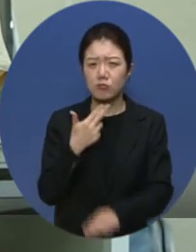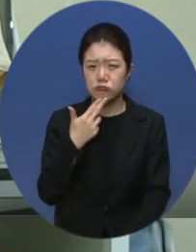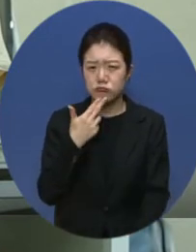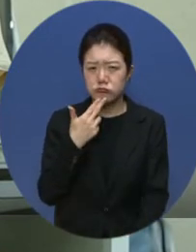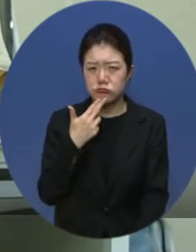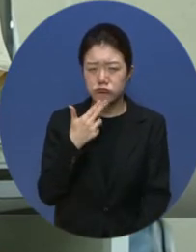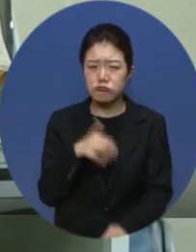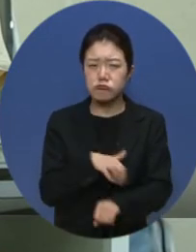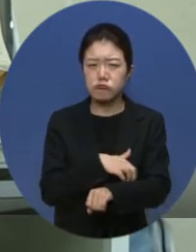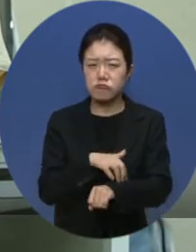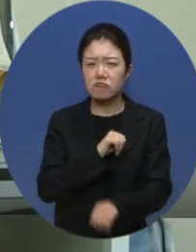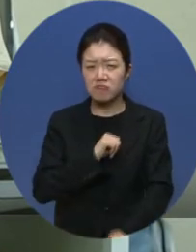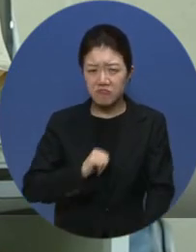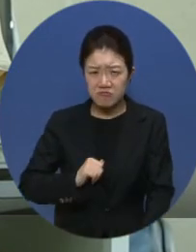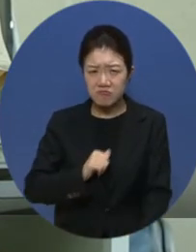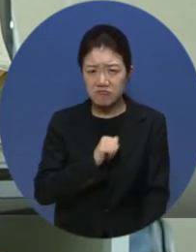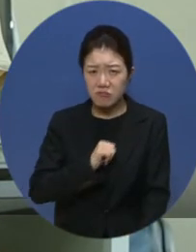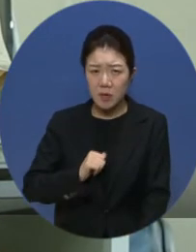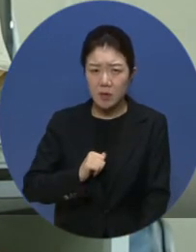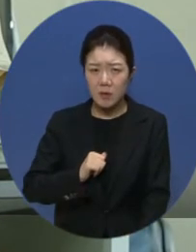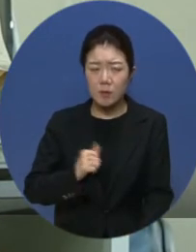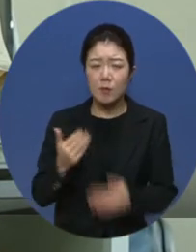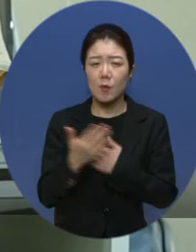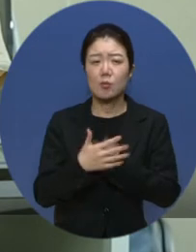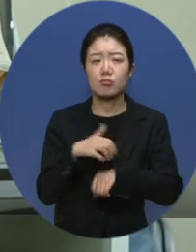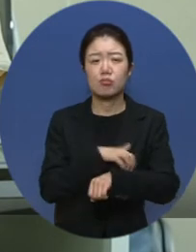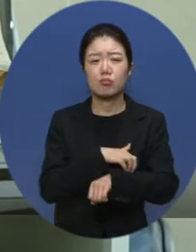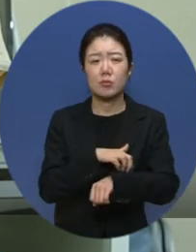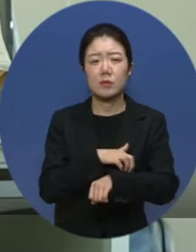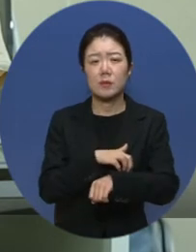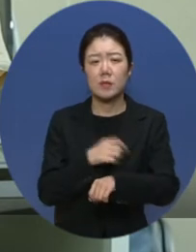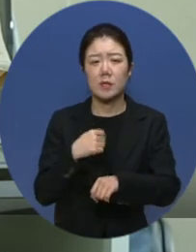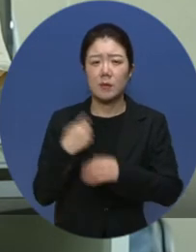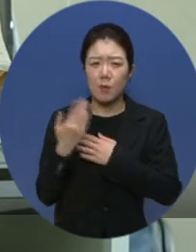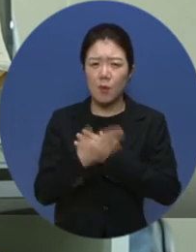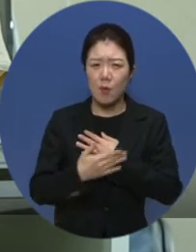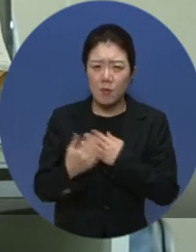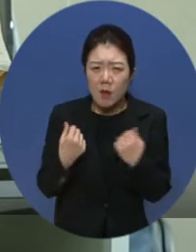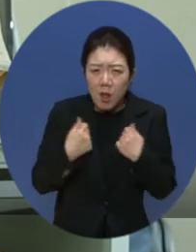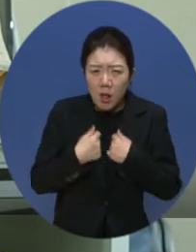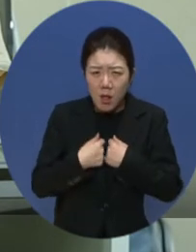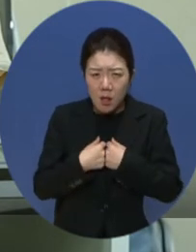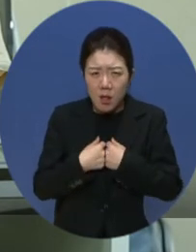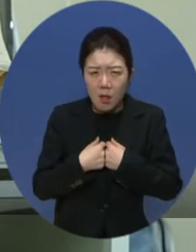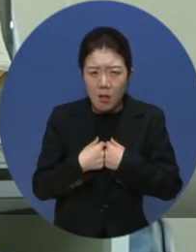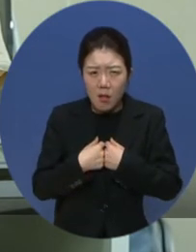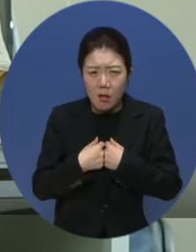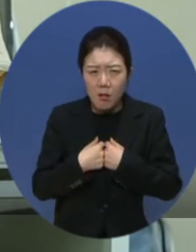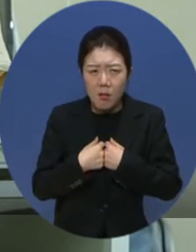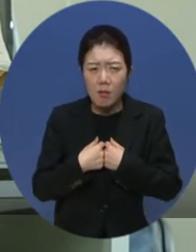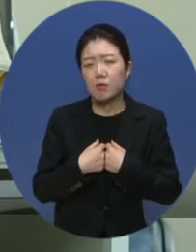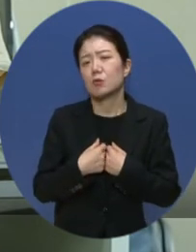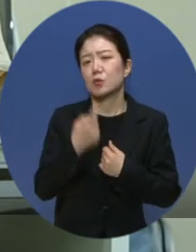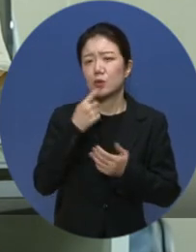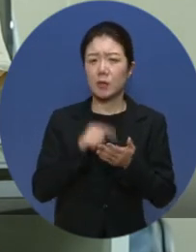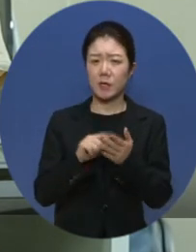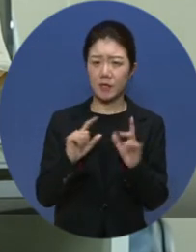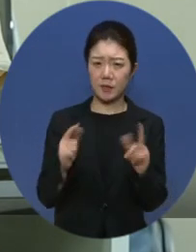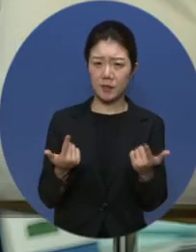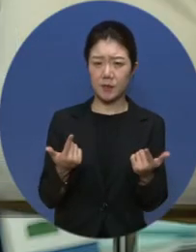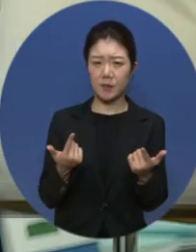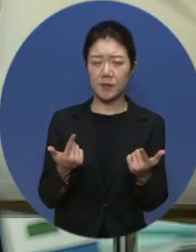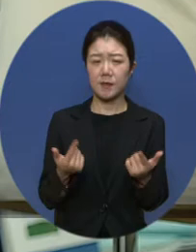없는 불편에도 감수할 수밖에 없고 몸이 불편하다 보니까 자기 몸을 추스려가지고 이렇게 한다는 게 쉽지가 않기